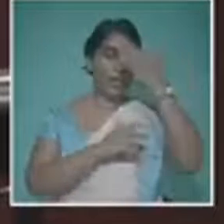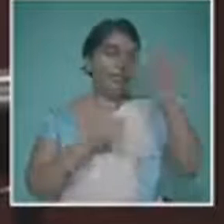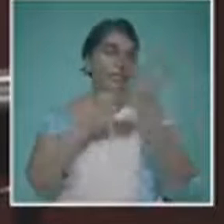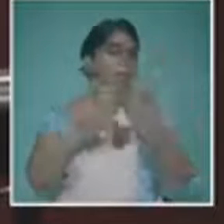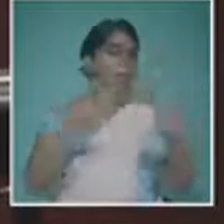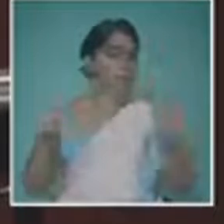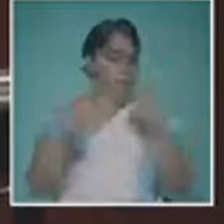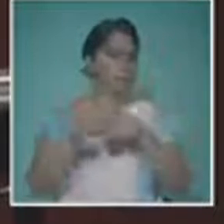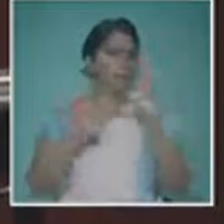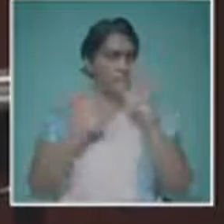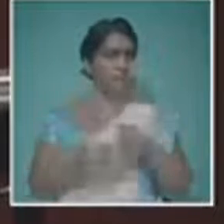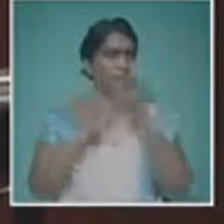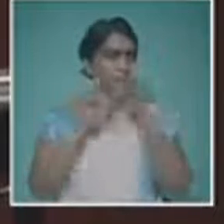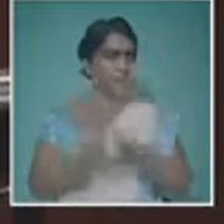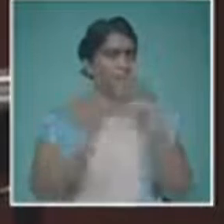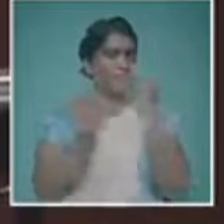நடைபெறாமல்